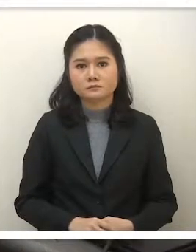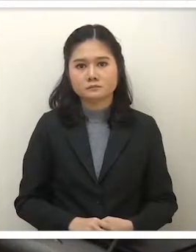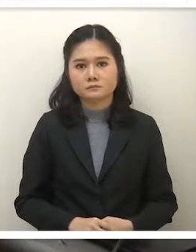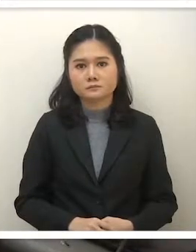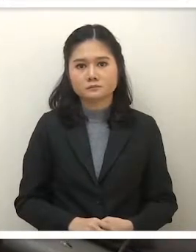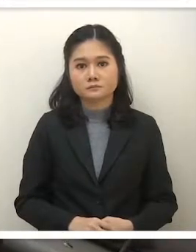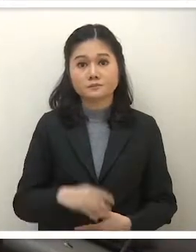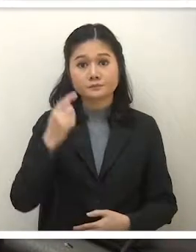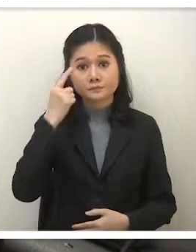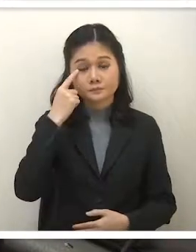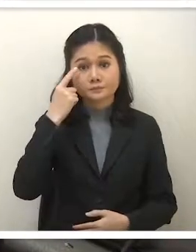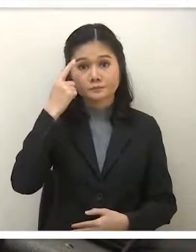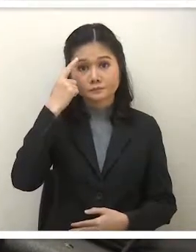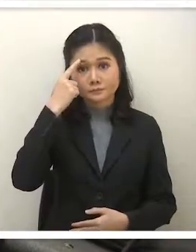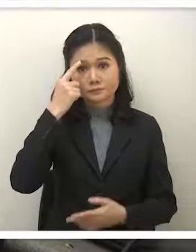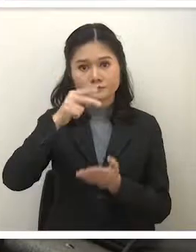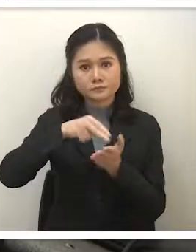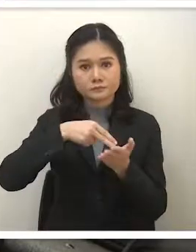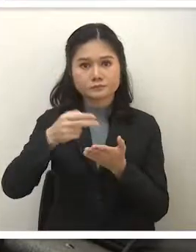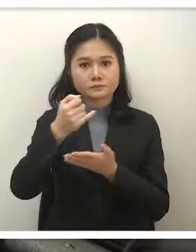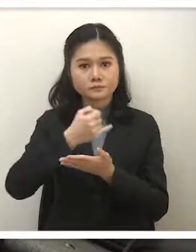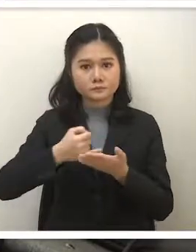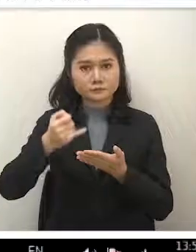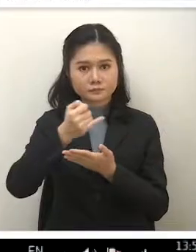พวกตาพวกคิ้วนี่คุณจะวาดด้วยพวกกัน